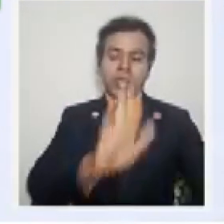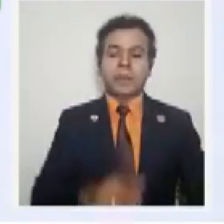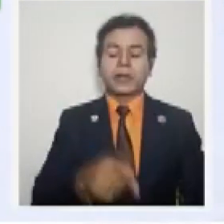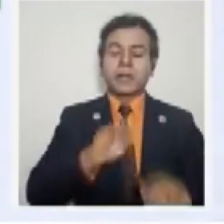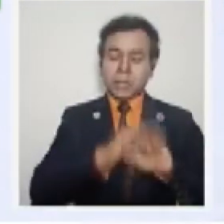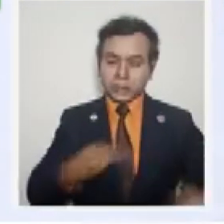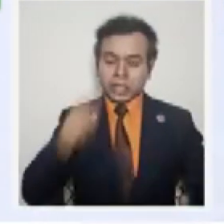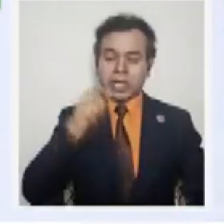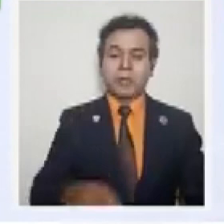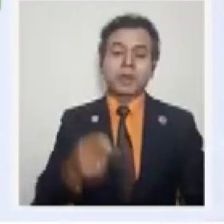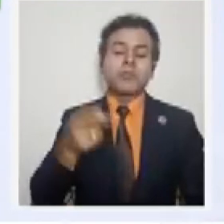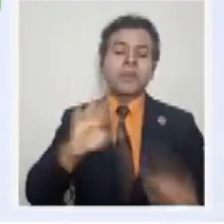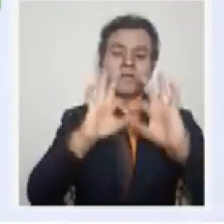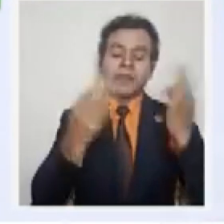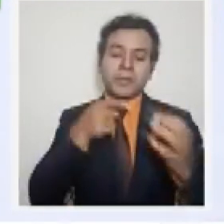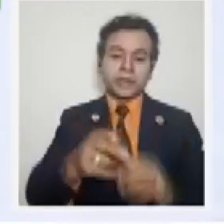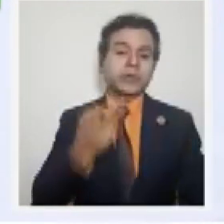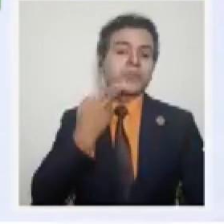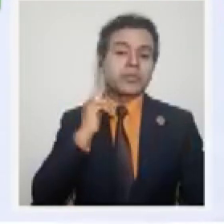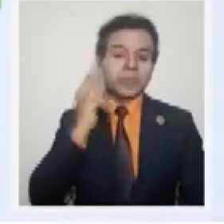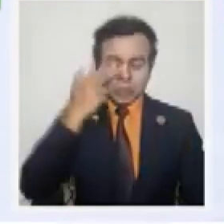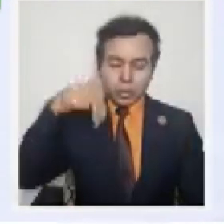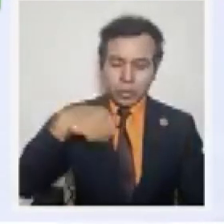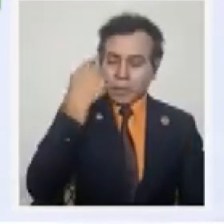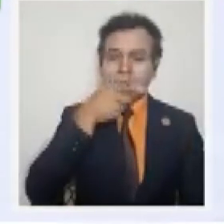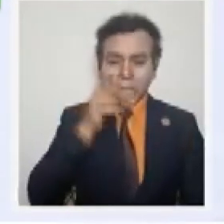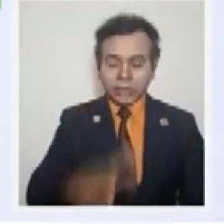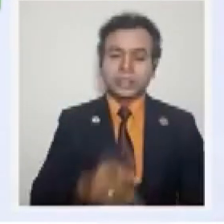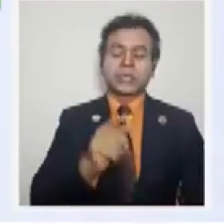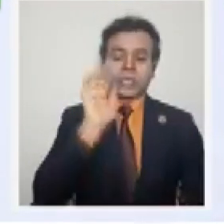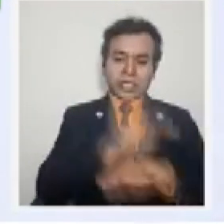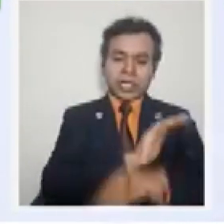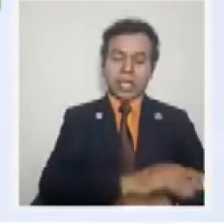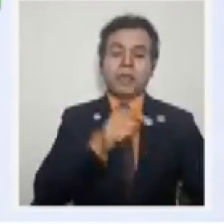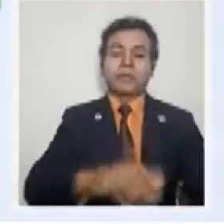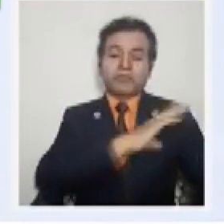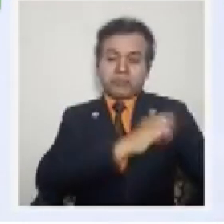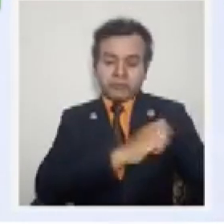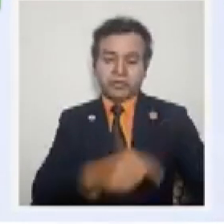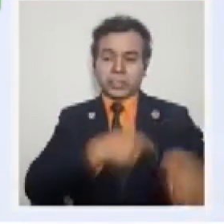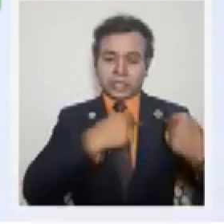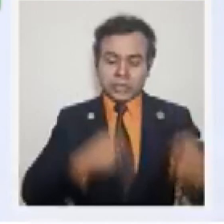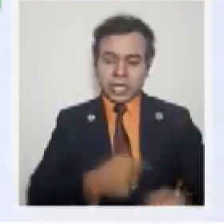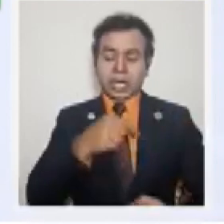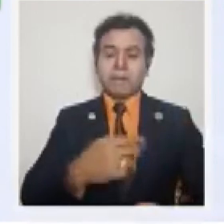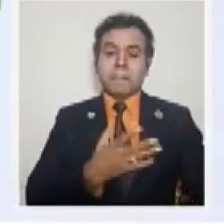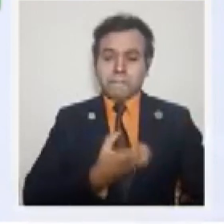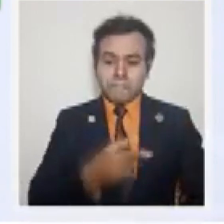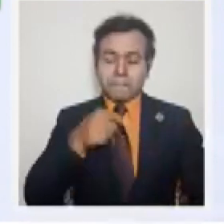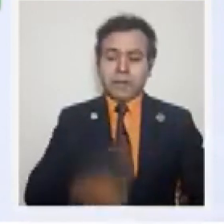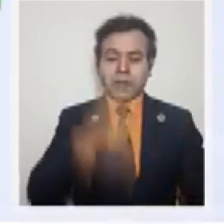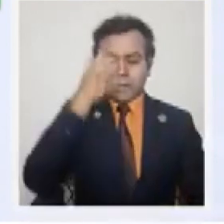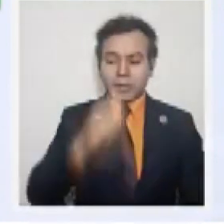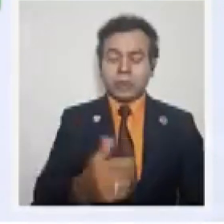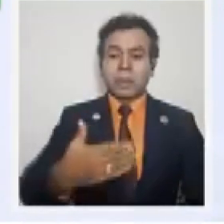থাকবেন এবং পরিবারের অন্য সদস্যরাও তাদের প্রতি বিশেষভাবে নজর দিবেন যারা দীর্ঘমেয়াদি অসুখে ভুগছেন, যেমন উচ্চ